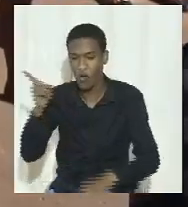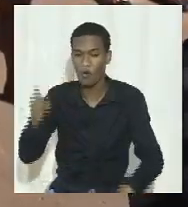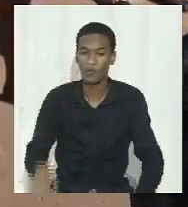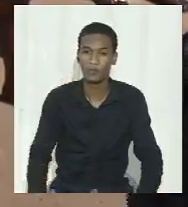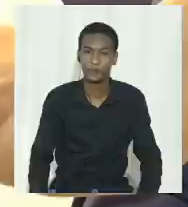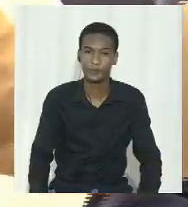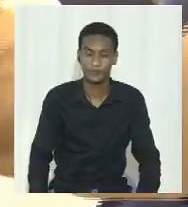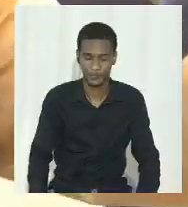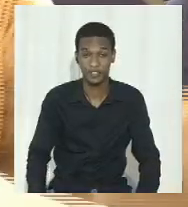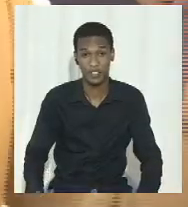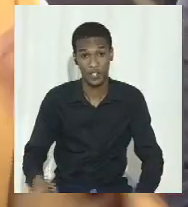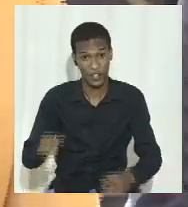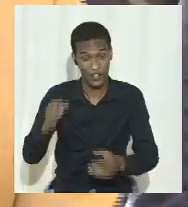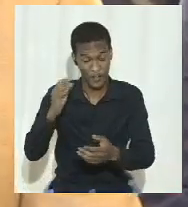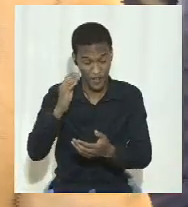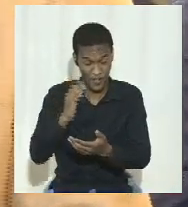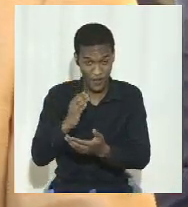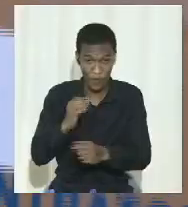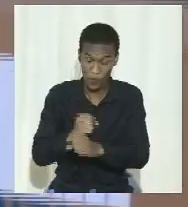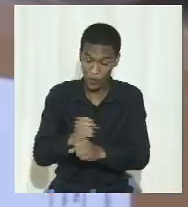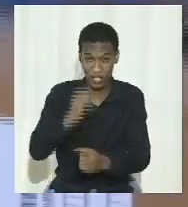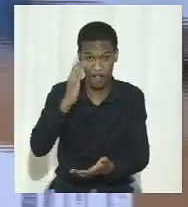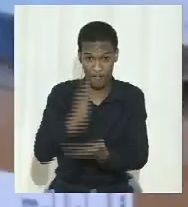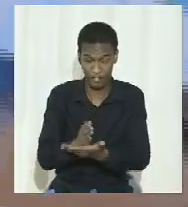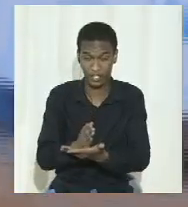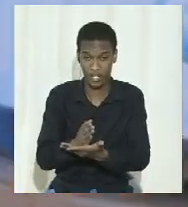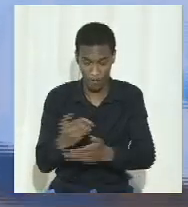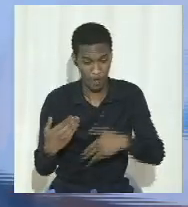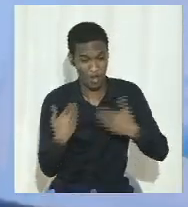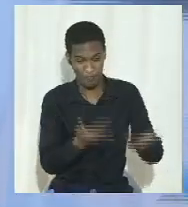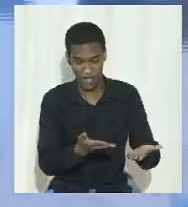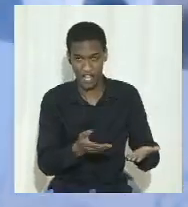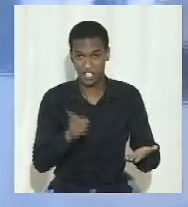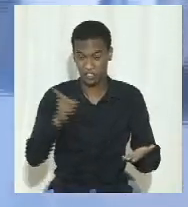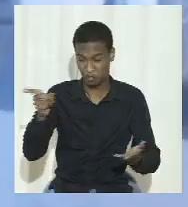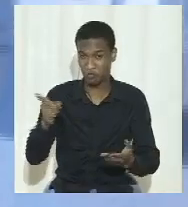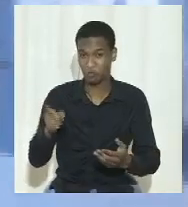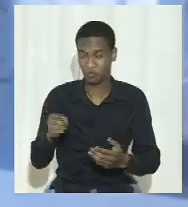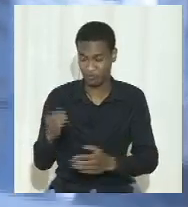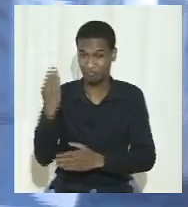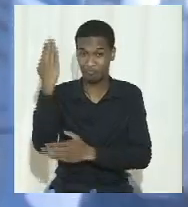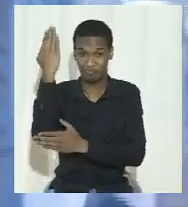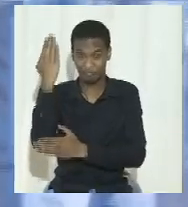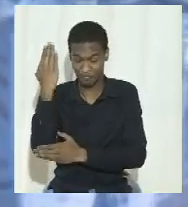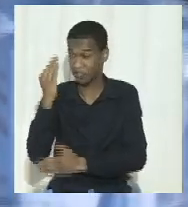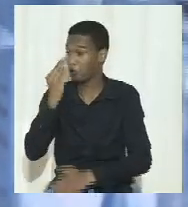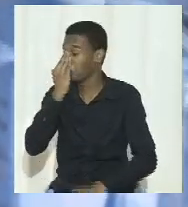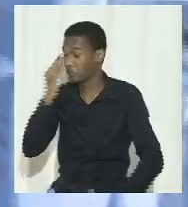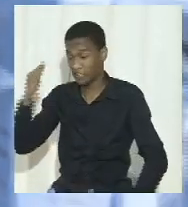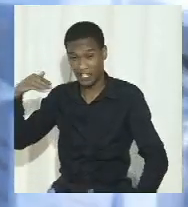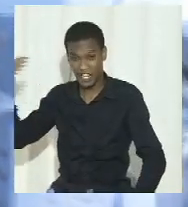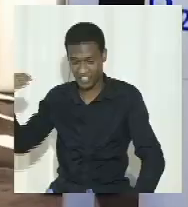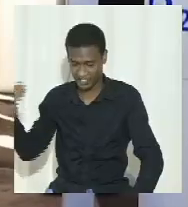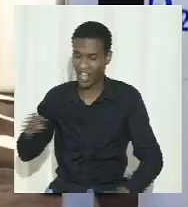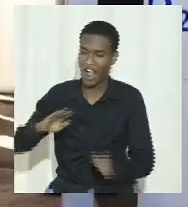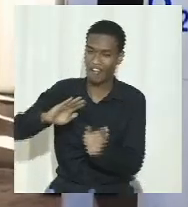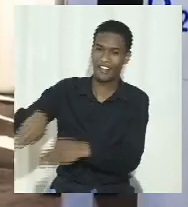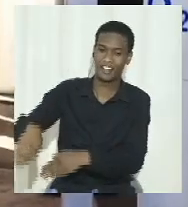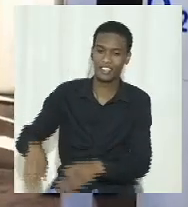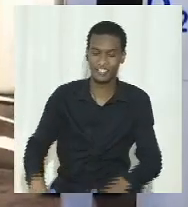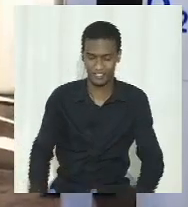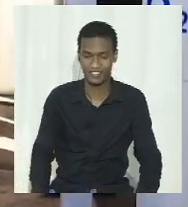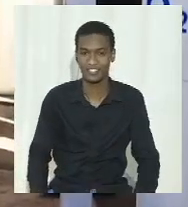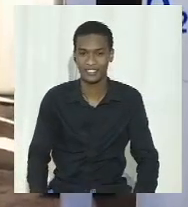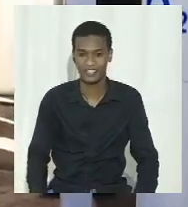rehefa tanteraka izany a dia tsy misy mampiasa n'itony bouteille d'oxygène itony intsony intsika ho amin'ny tombona ihany koa ny teto